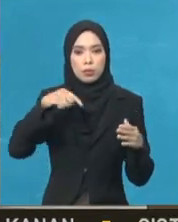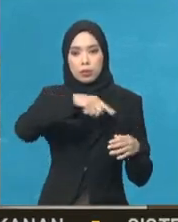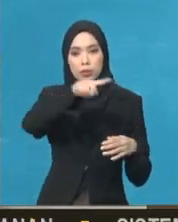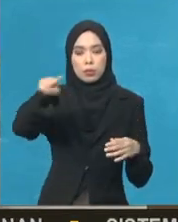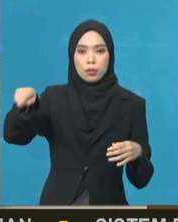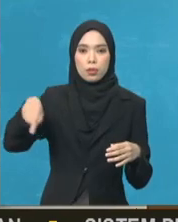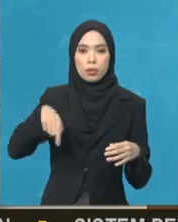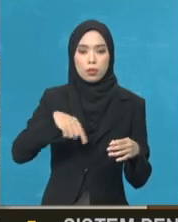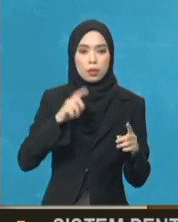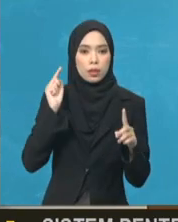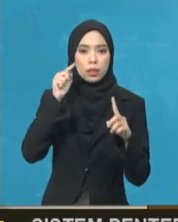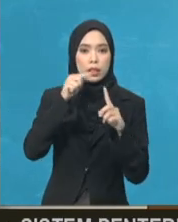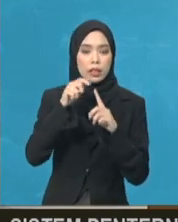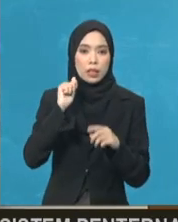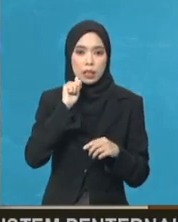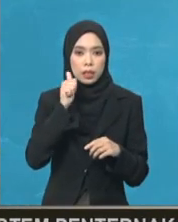sehingga esok